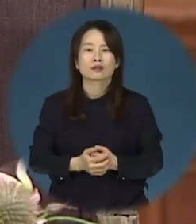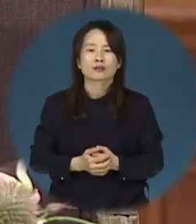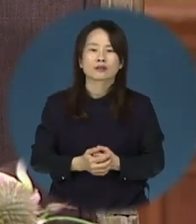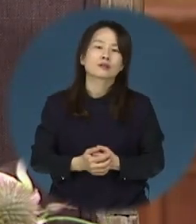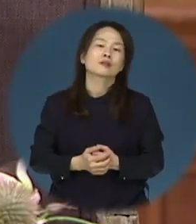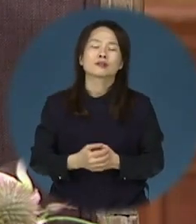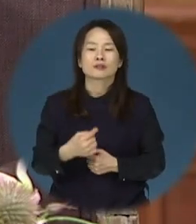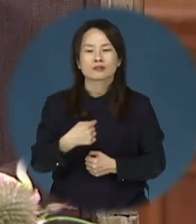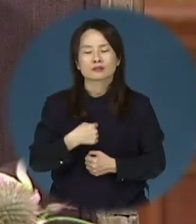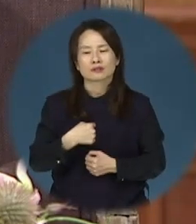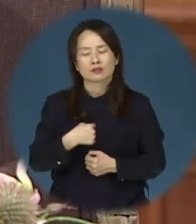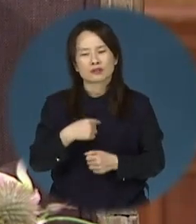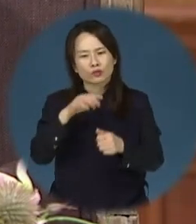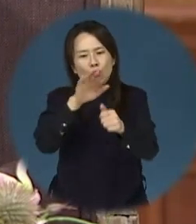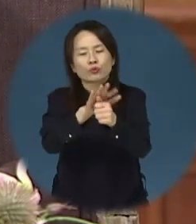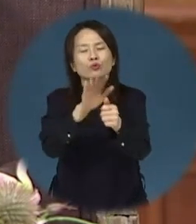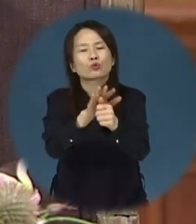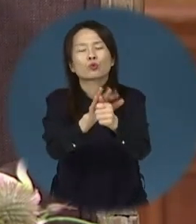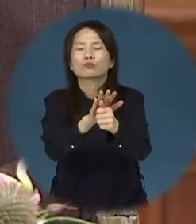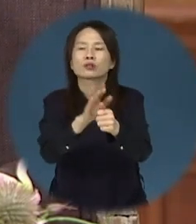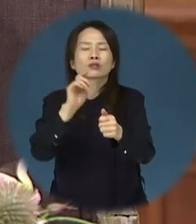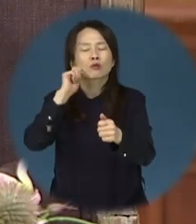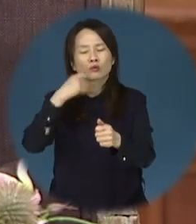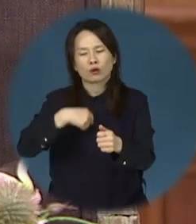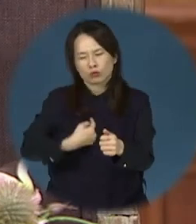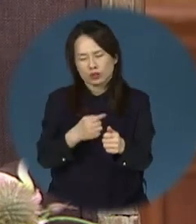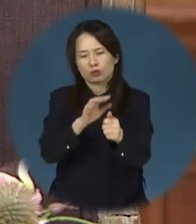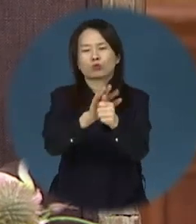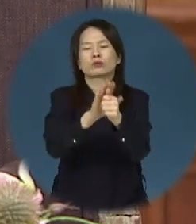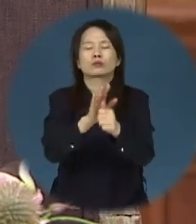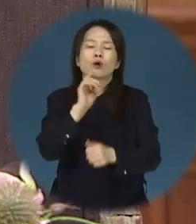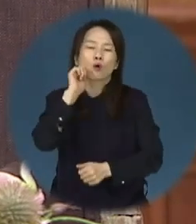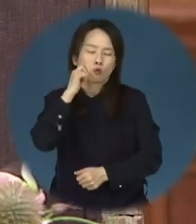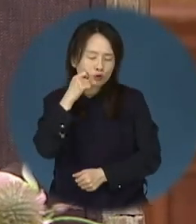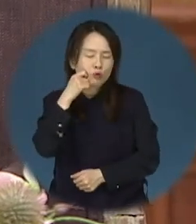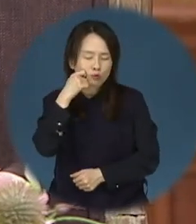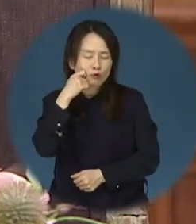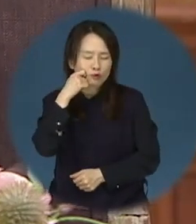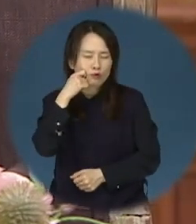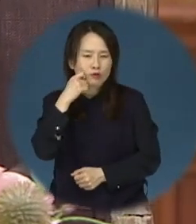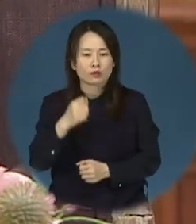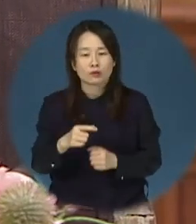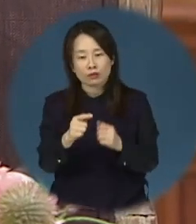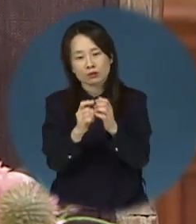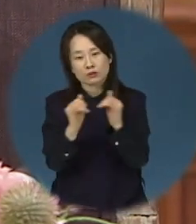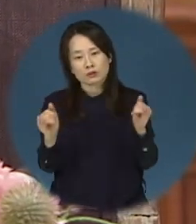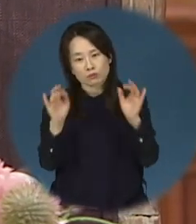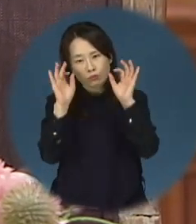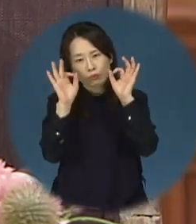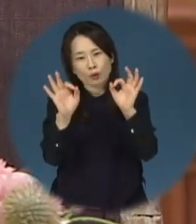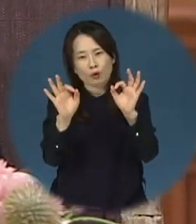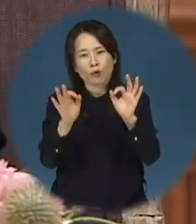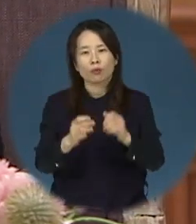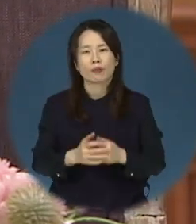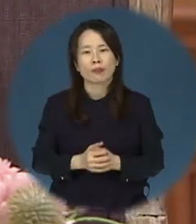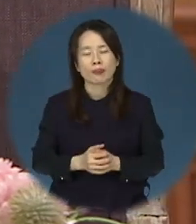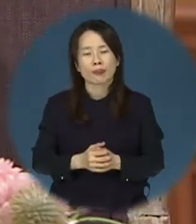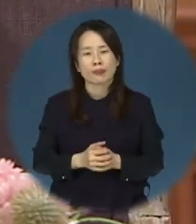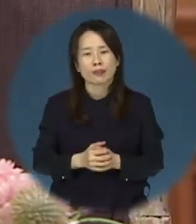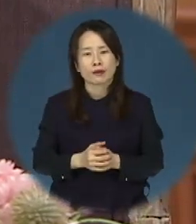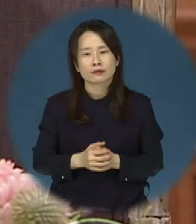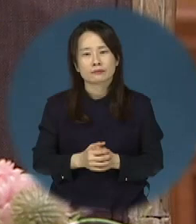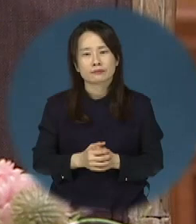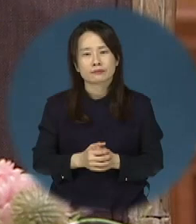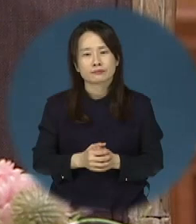나라님도 못 구한다라는 말이 딱 들을 만한 상황이었어요. 그 사람들을 보면 예, 예. 그러니까 뭔가 이렇게